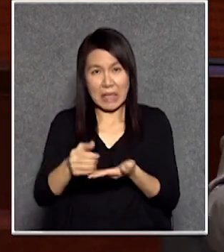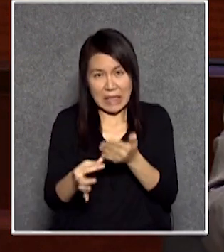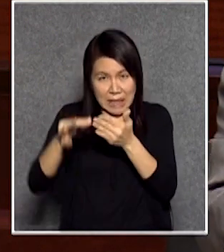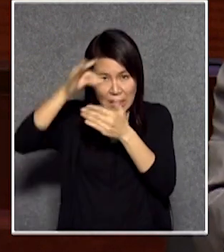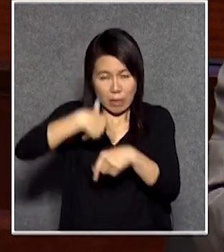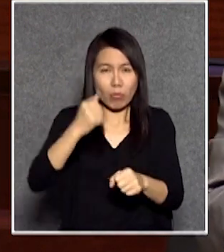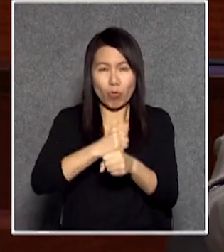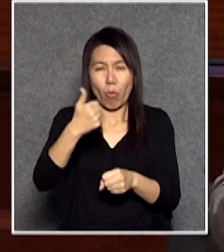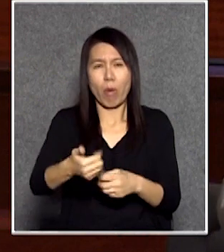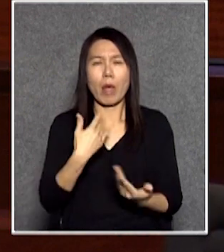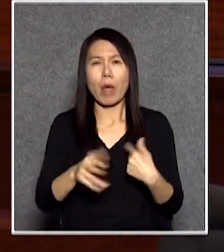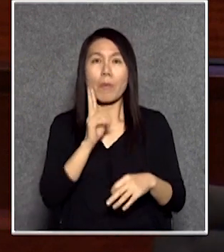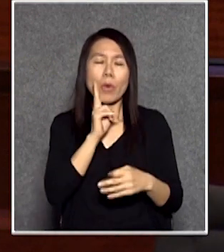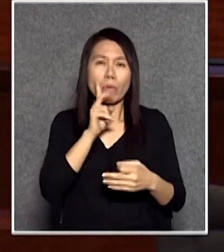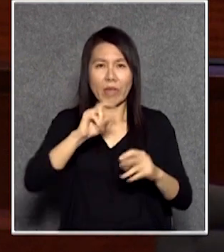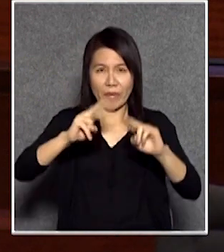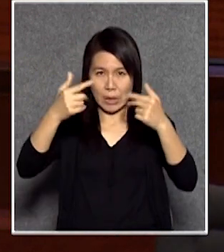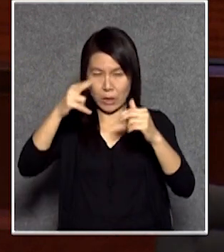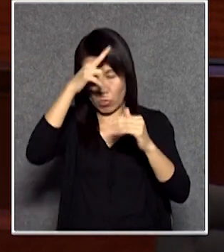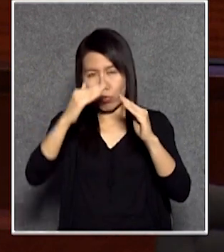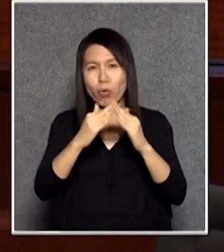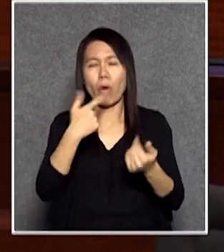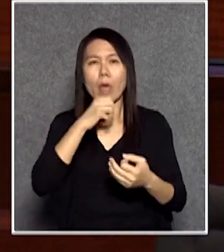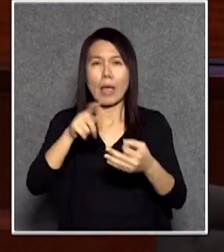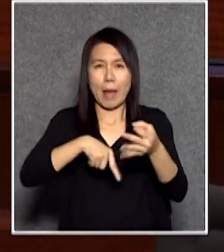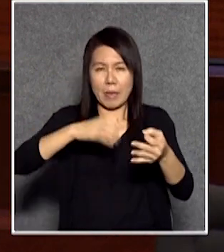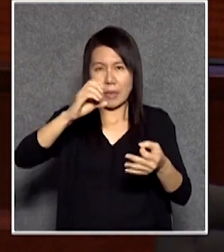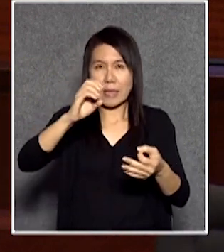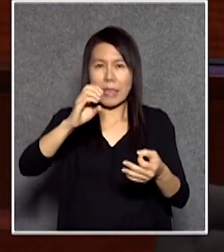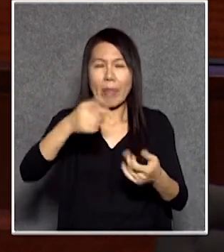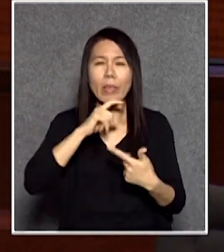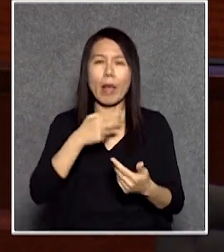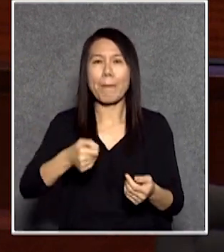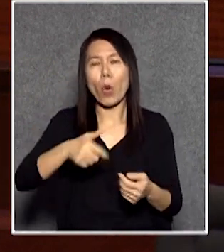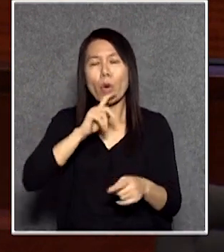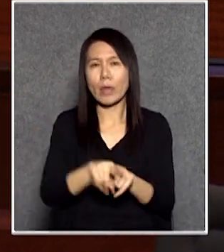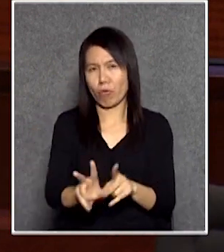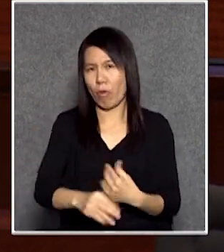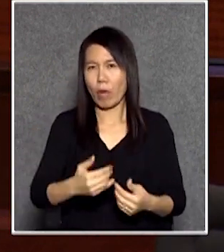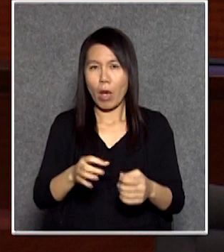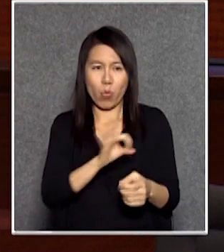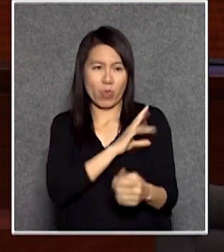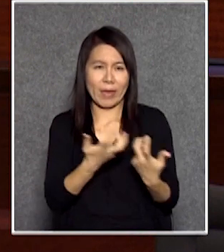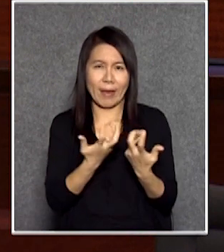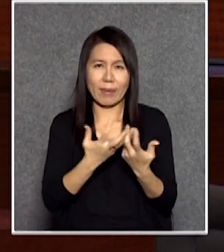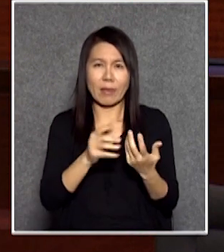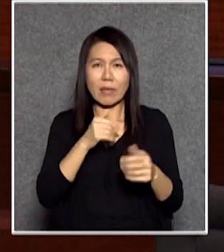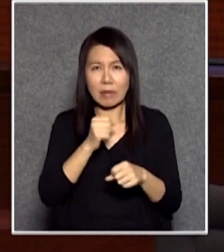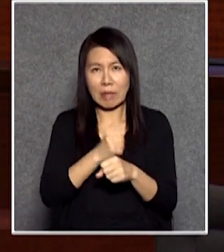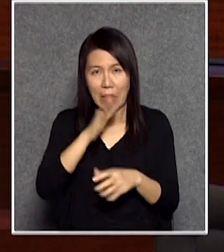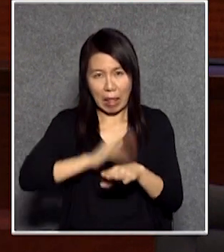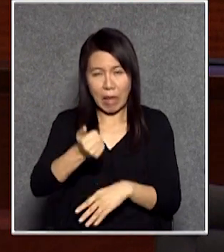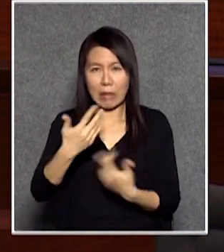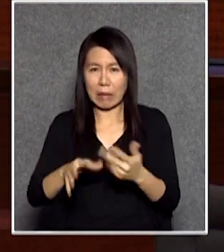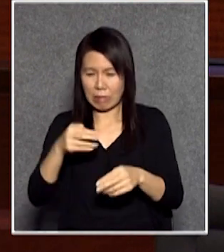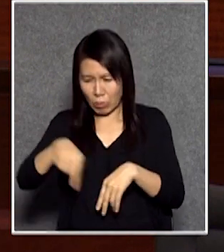長陳茂波為例，此君乃是會計師出身，對土地政策蒙昧無知，就因為支持